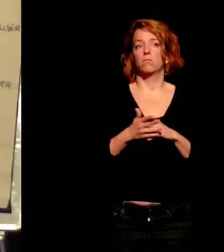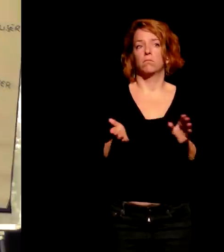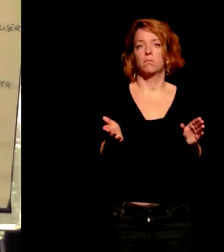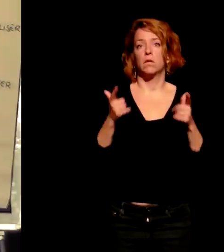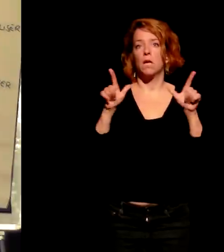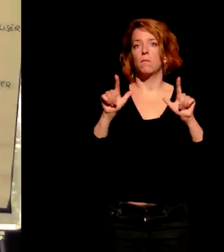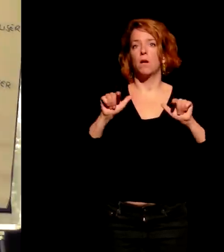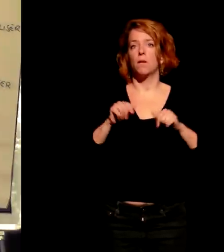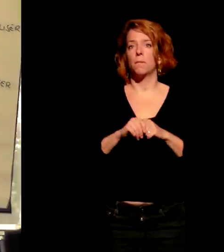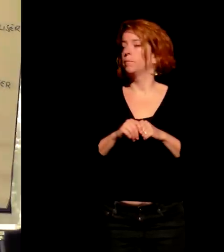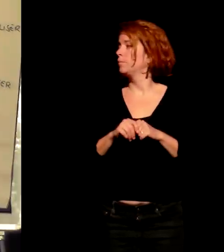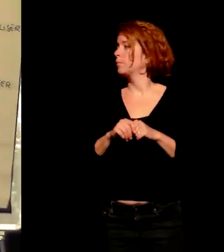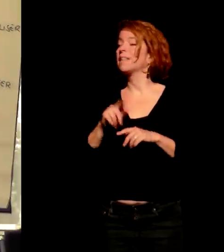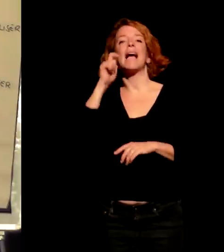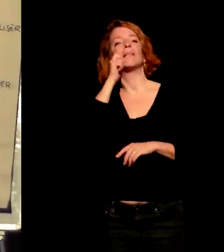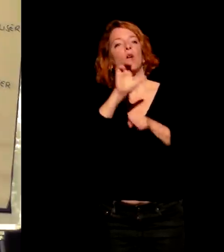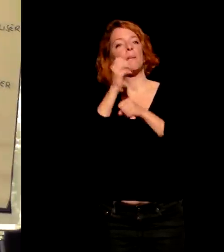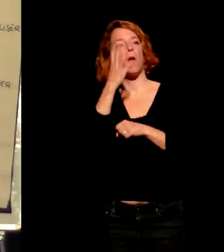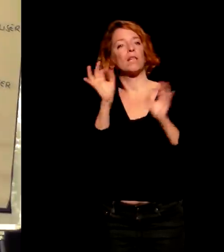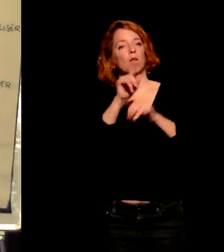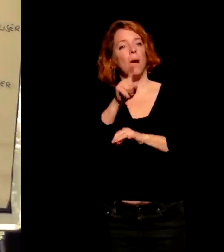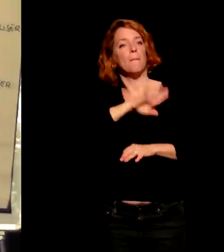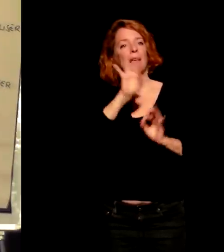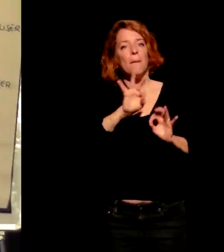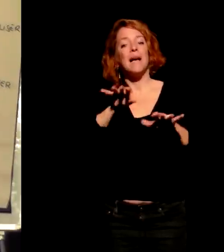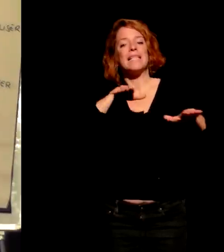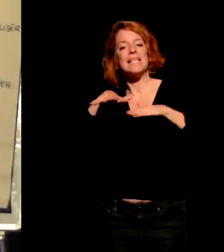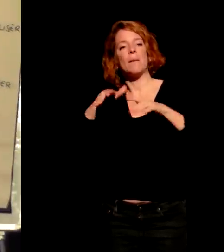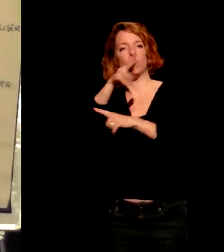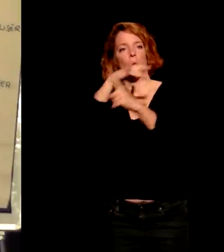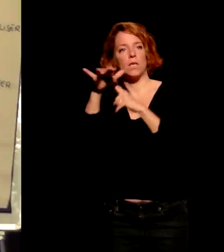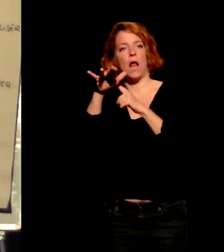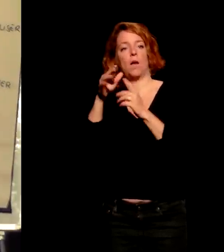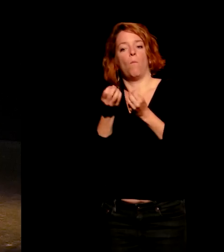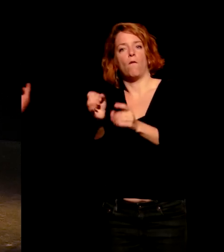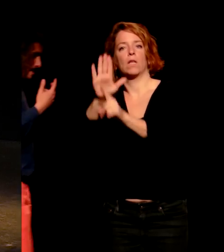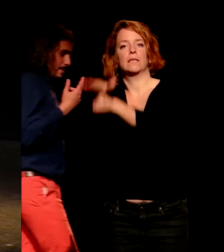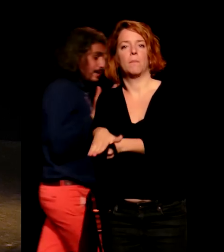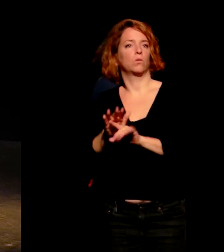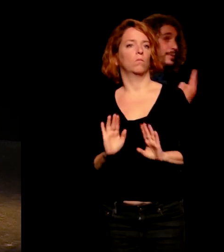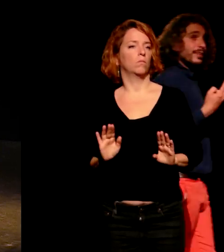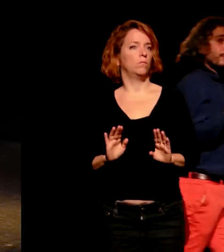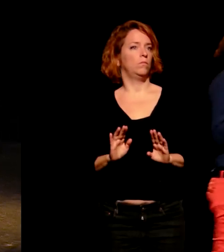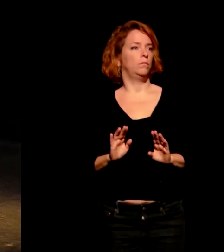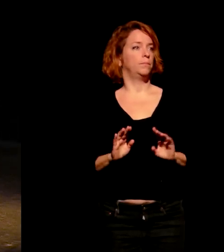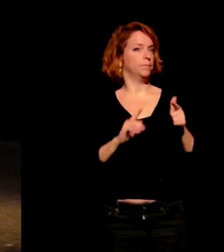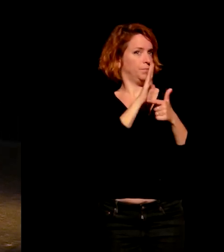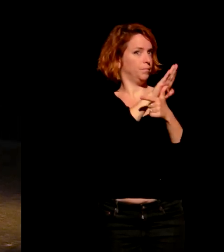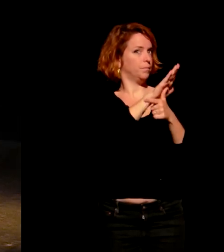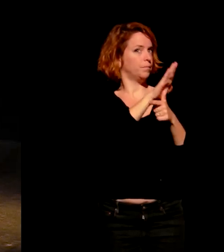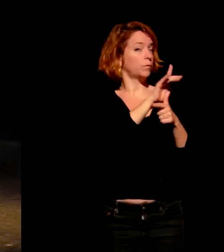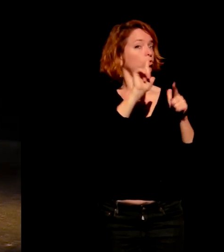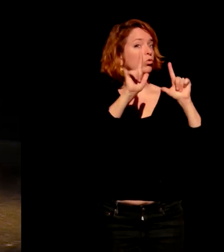première raison qui fait que le racisme anti-blanc n'existe pas, c'est que ça ne vient pas justifier un système social discriminant. Mais il y a une deuxième raison qui fait